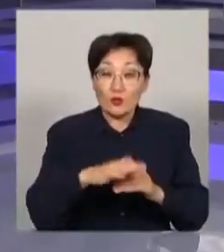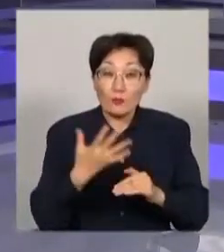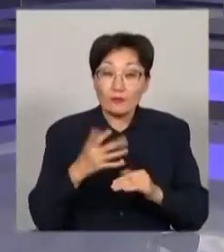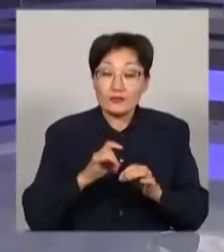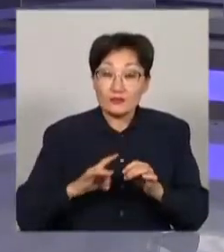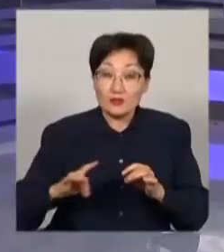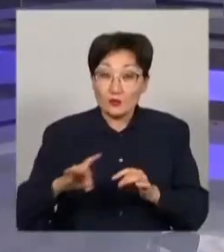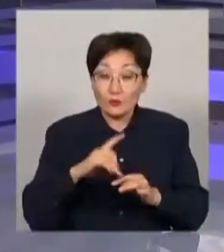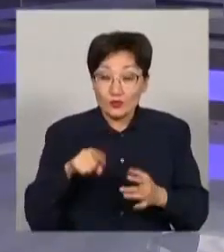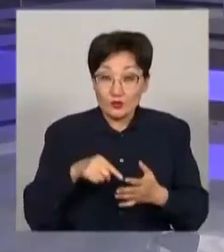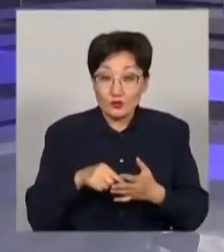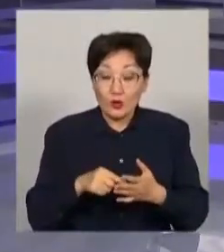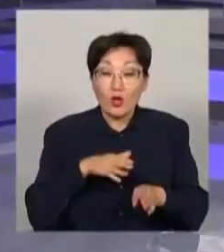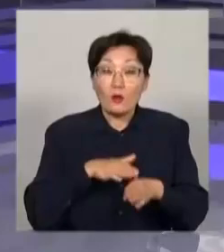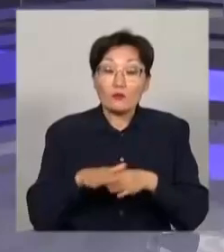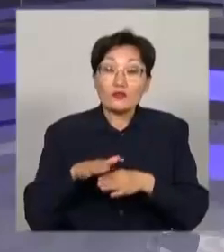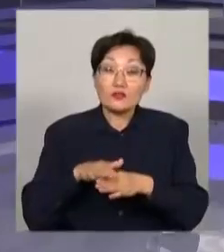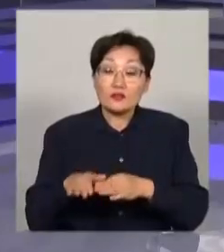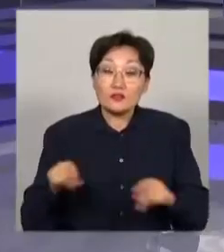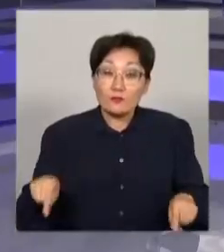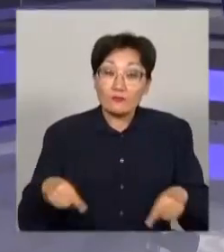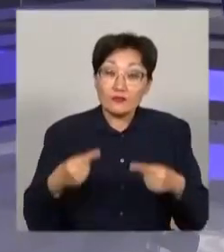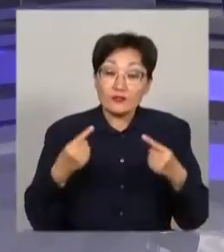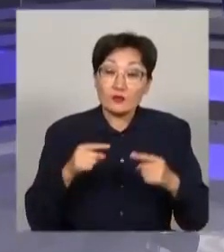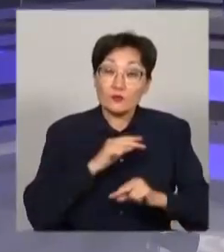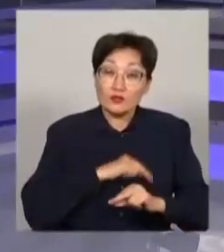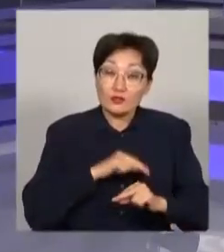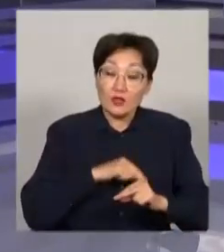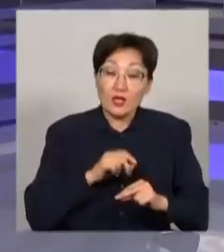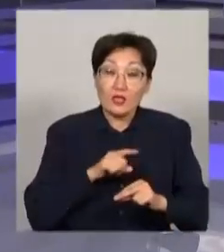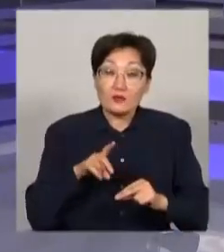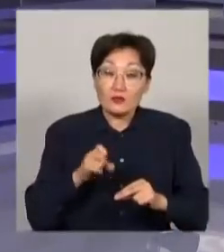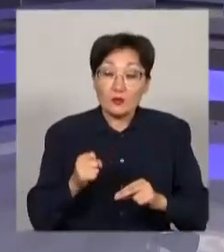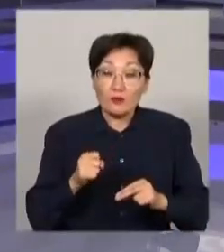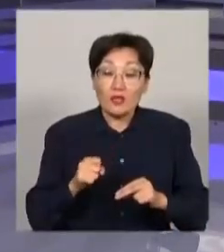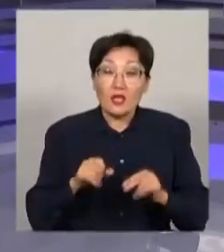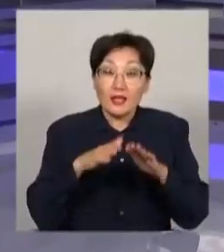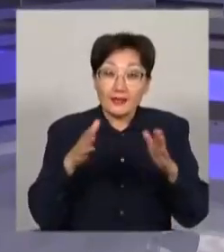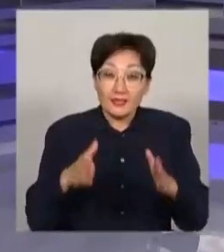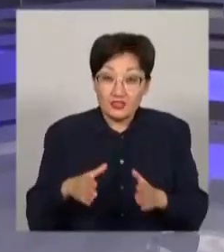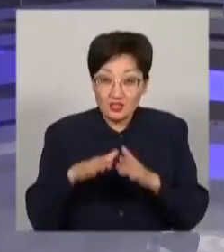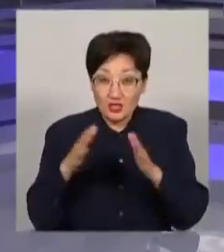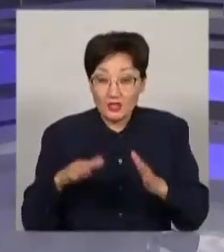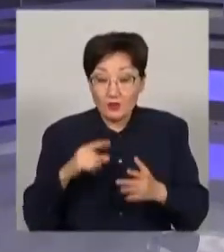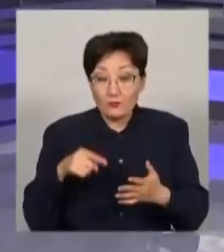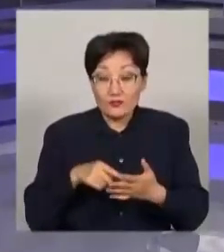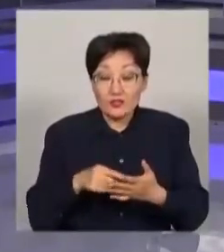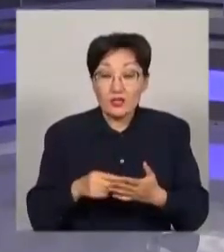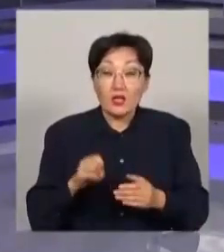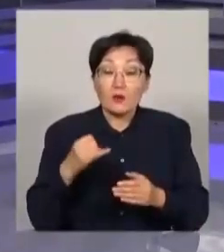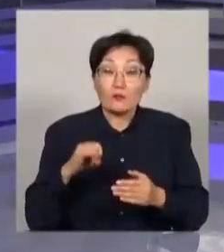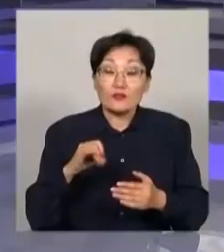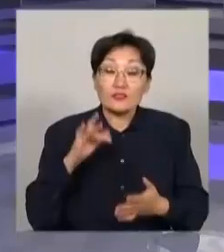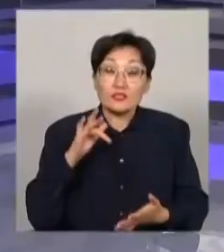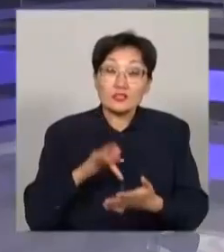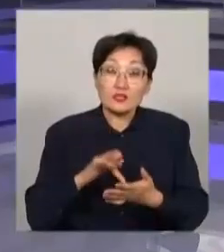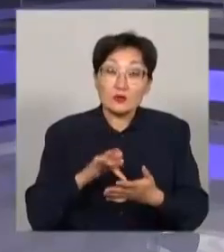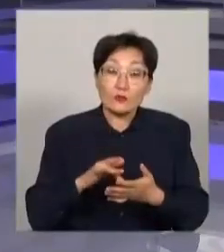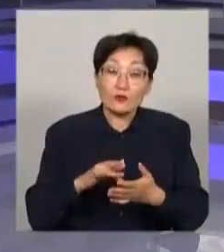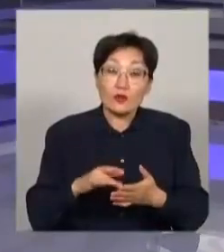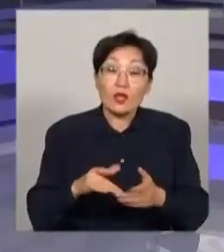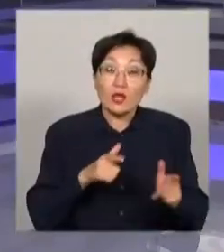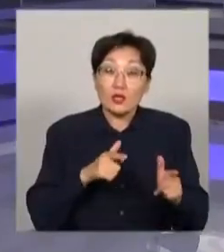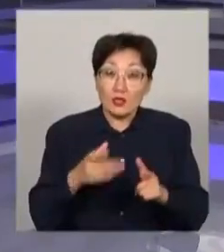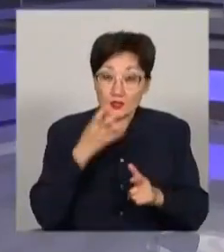районах города полным ходом восстановительные работы идут и на котельных мегаполисов как в южной столице голове за к отопительному